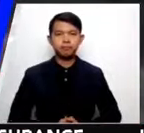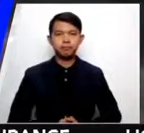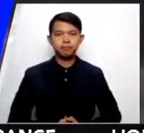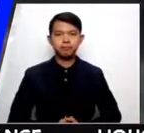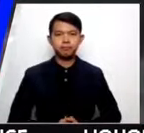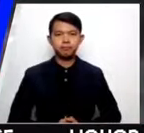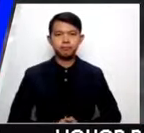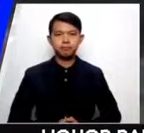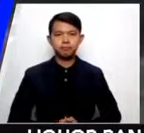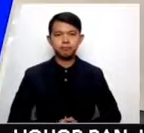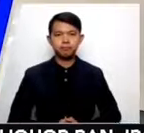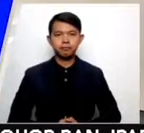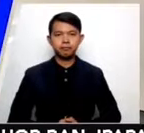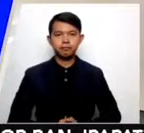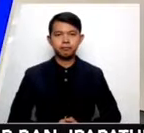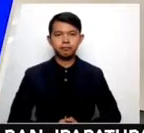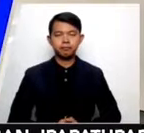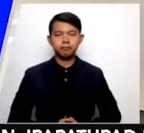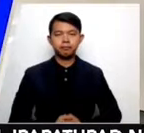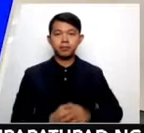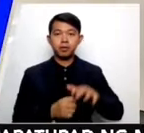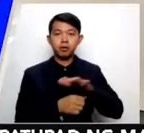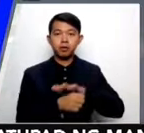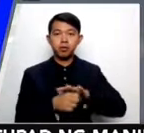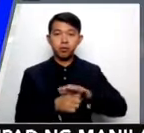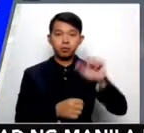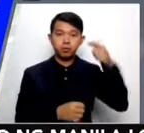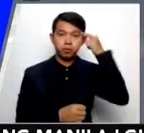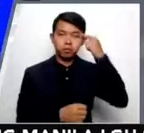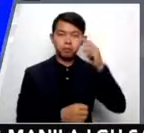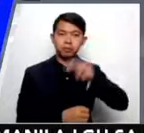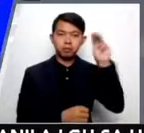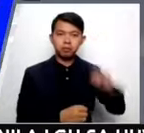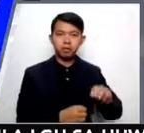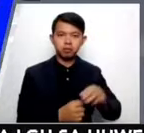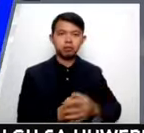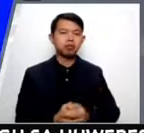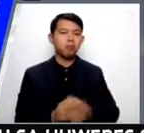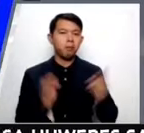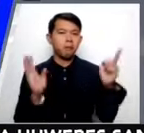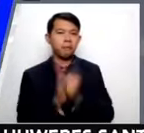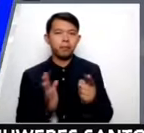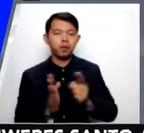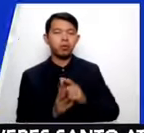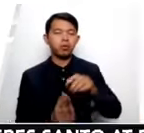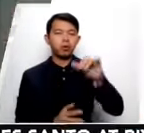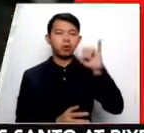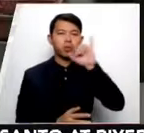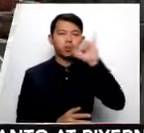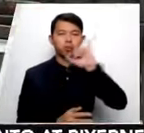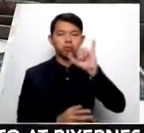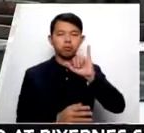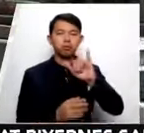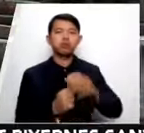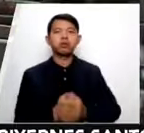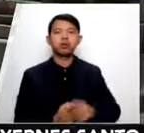Lokal na pamahalaan ng Maynila magpapatupad ng liquor ban sa Huwebes Santo at Biyernes Santo.